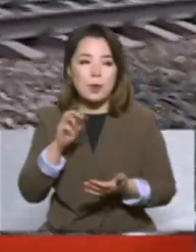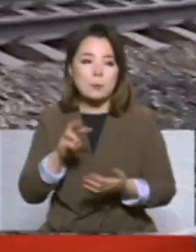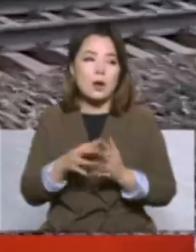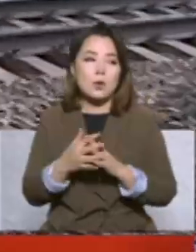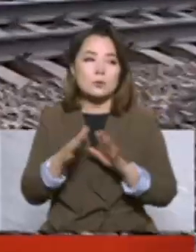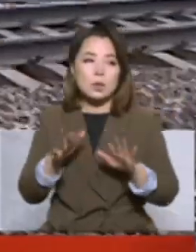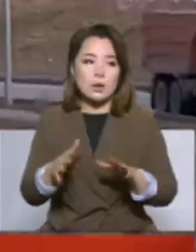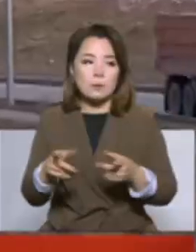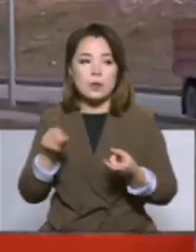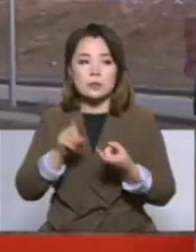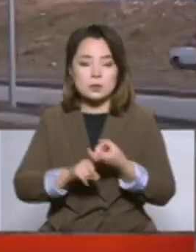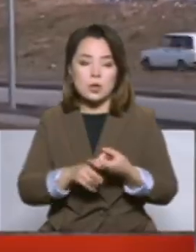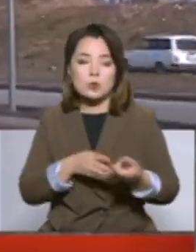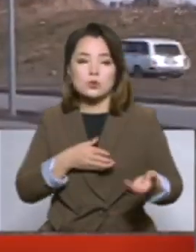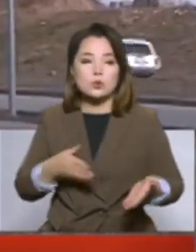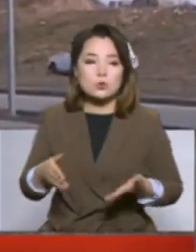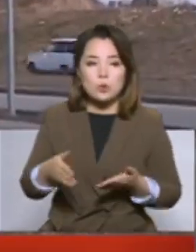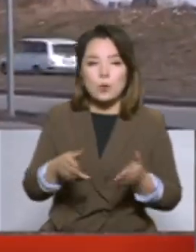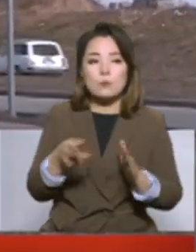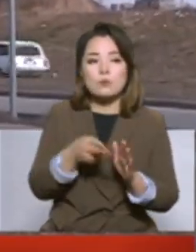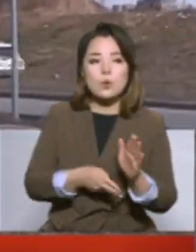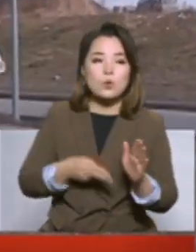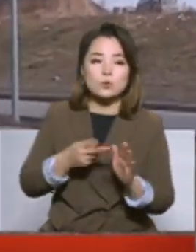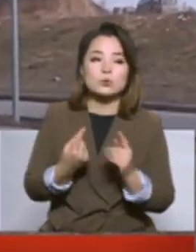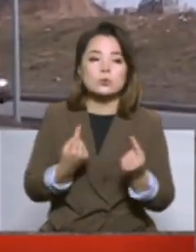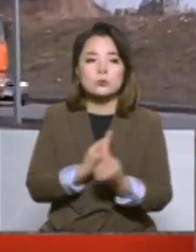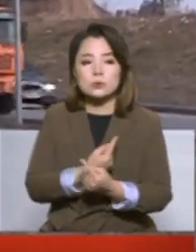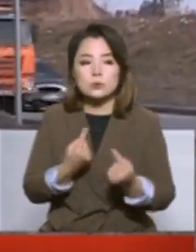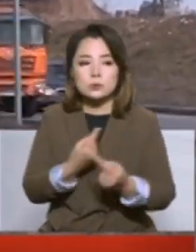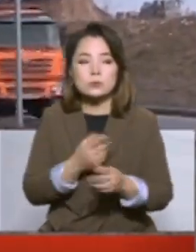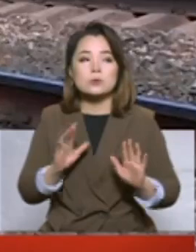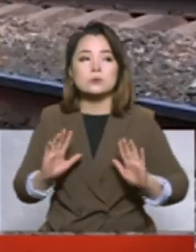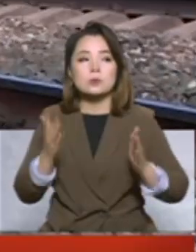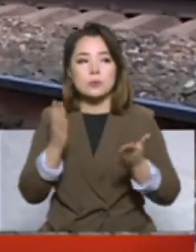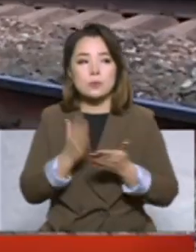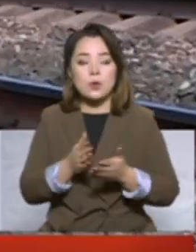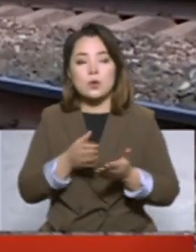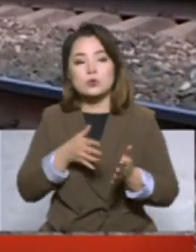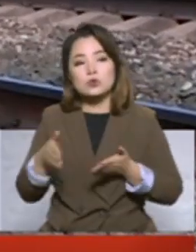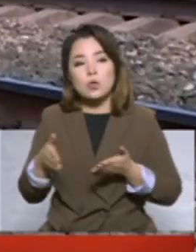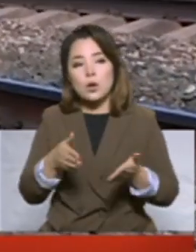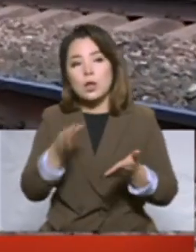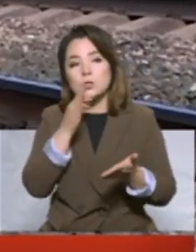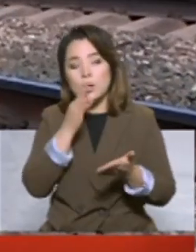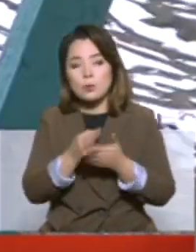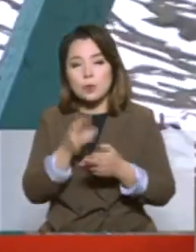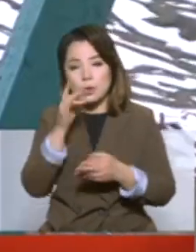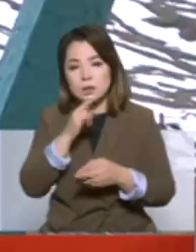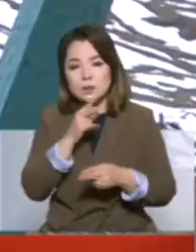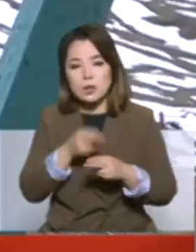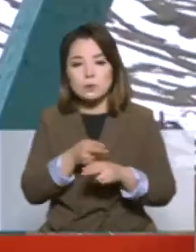ауданын байланыстыратын өткелдің үстімен пойыз өткен кезде болған. Жолға жауапты Қазақстан темір жолы